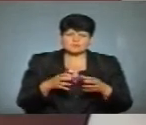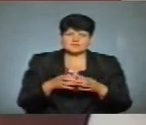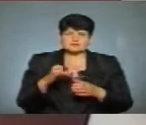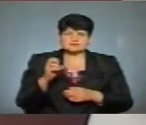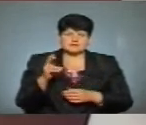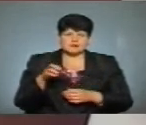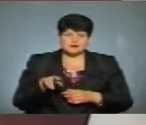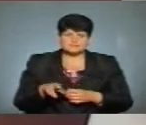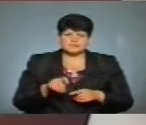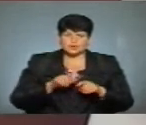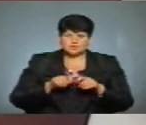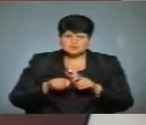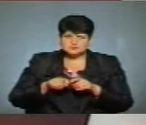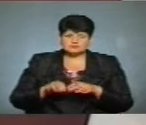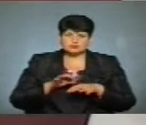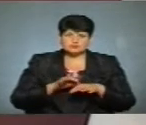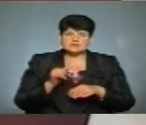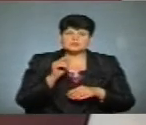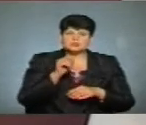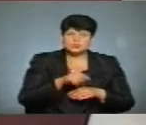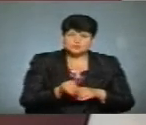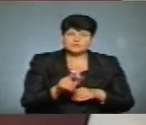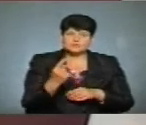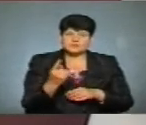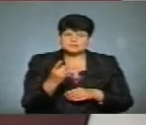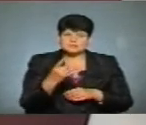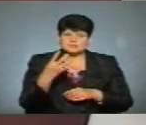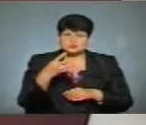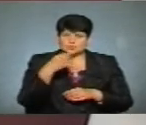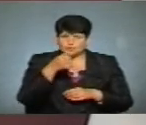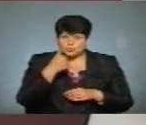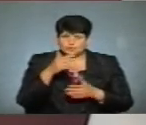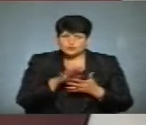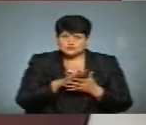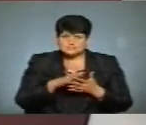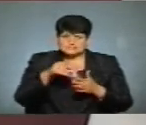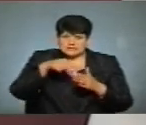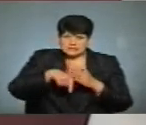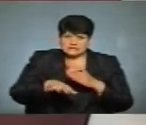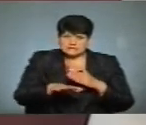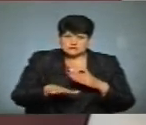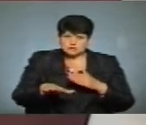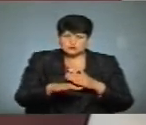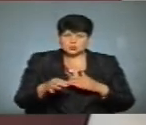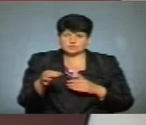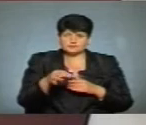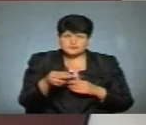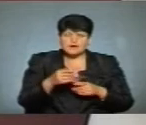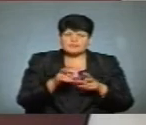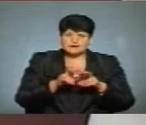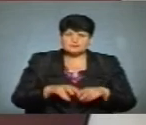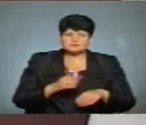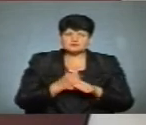«Скеля». Дослідження проводитимуть для того, щоб вперше за 40 років очистити дно водойми. Аналізи робитимуть у